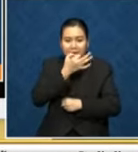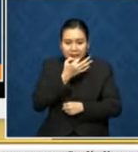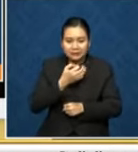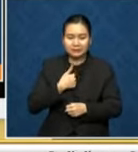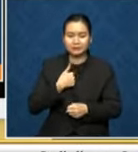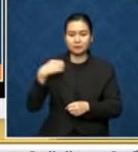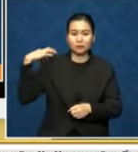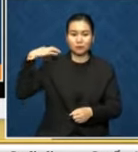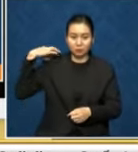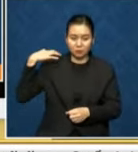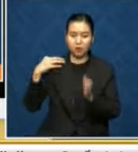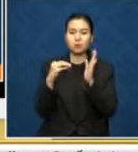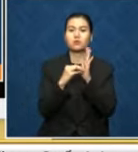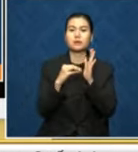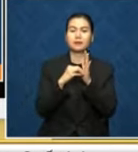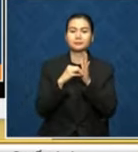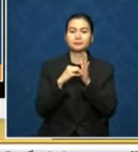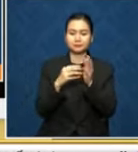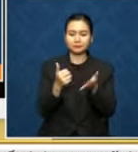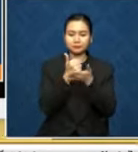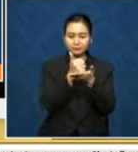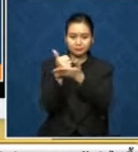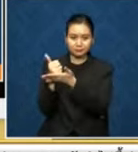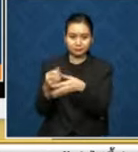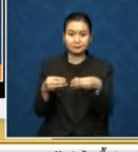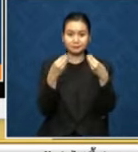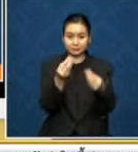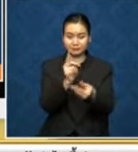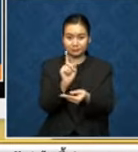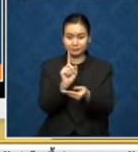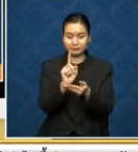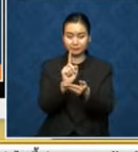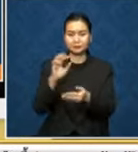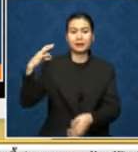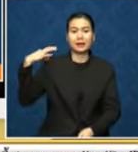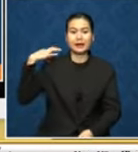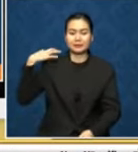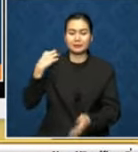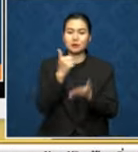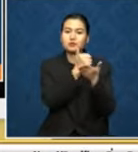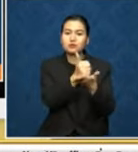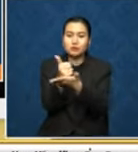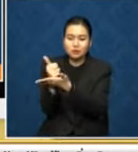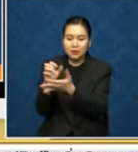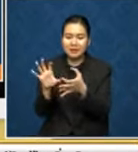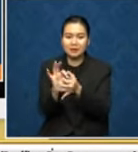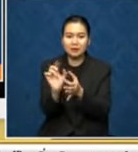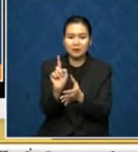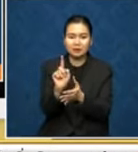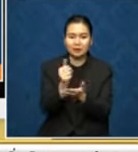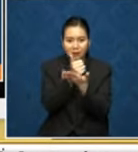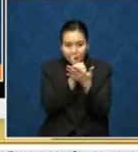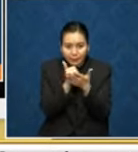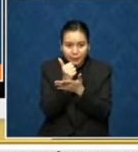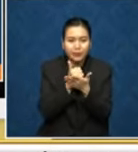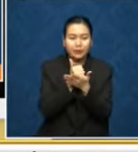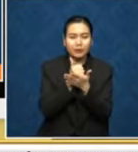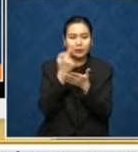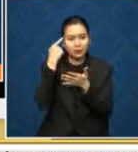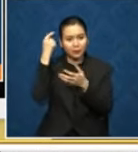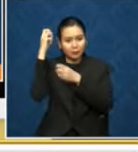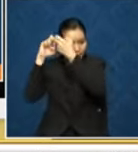ธารณสุขกรุงเทพมหานครค่ะเพื่ออำนวยความสะดวกให้แก่อาสาสมัครในการช่วยเหลือเยียวยาผู้เคยใช้สารเสพติดและผู้ป่วยจิตเ